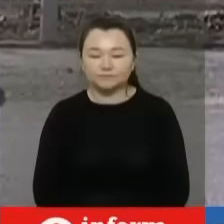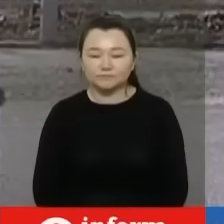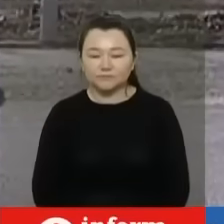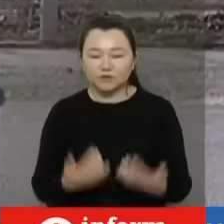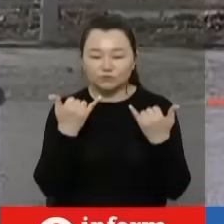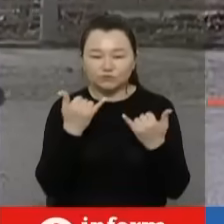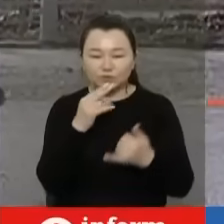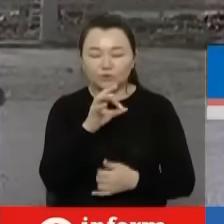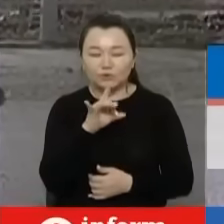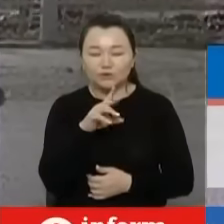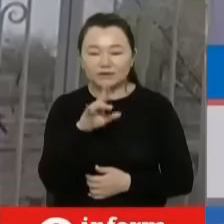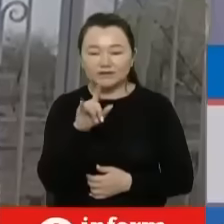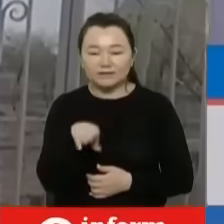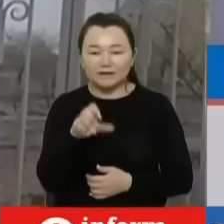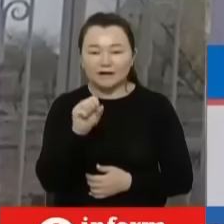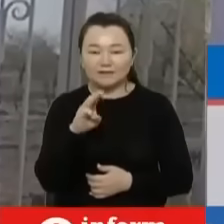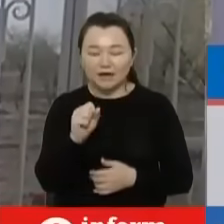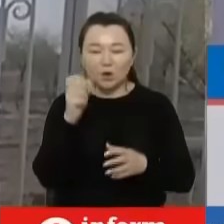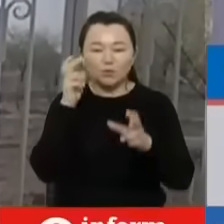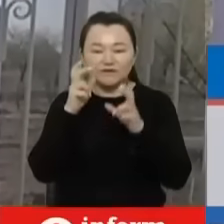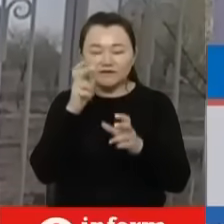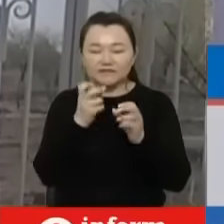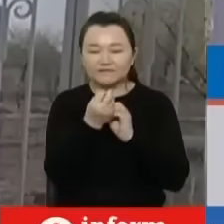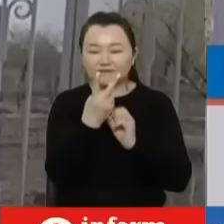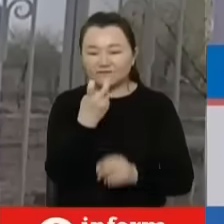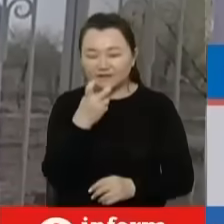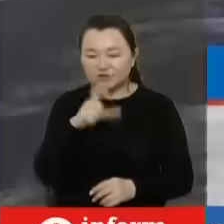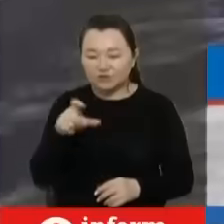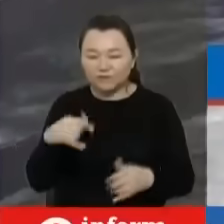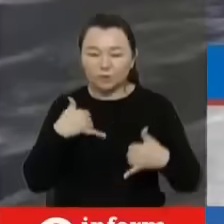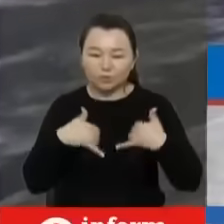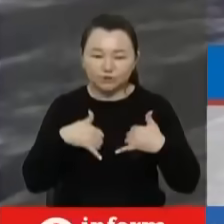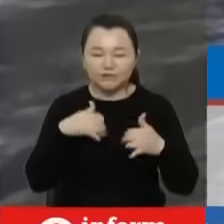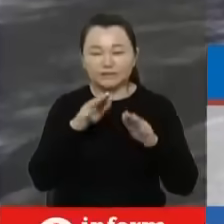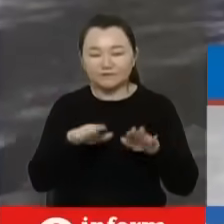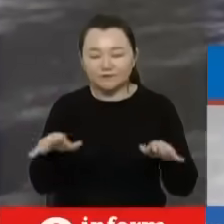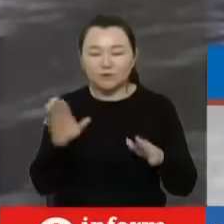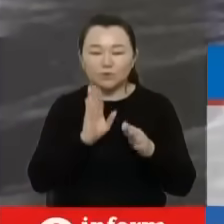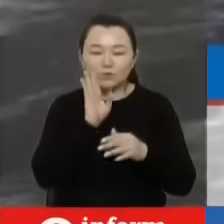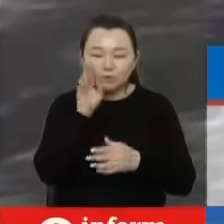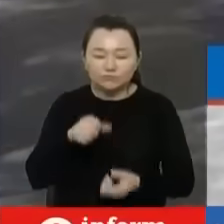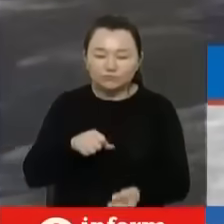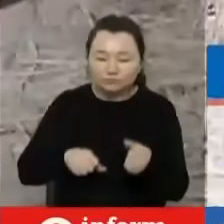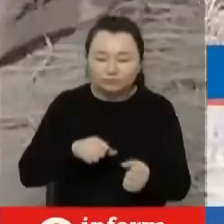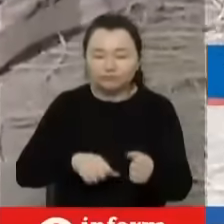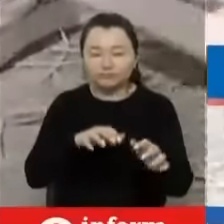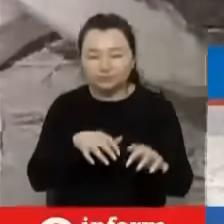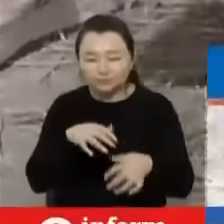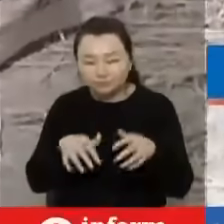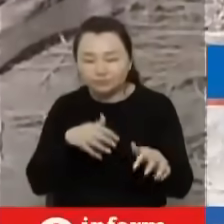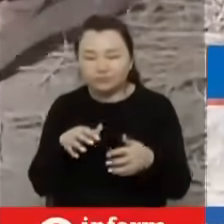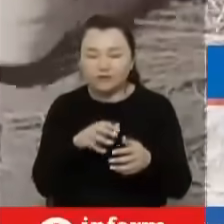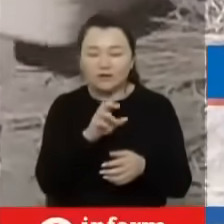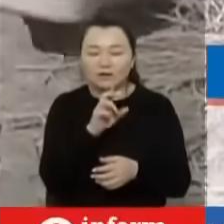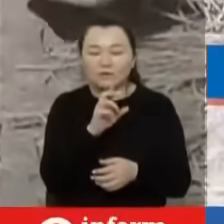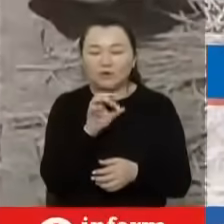Бүгін Қорқыт Ататындағы университеттің 200-ге жуық студенті және ұстаздары таң атқаннан кетпен күрегін алып оқу орнына тиесілі ботаникалық